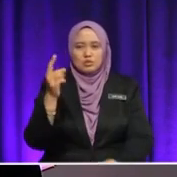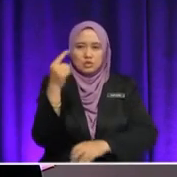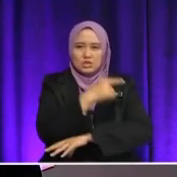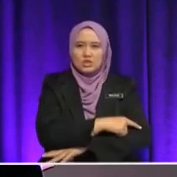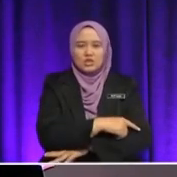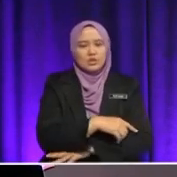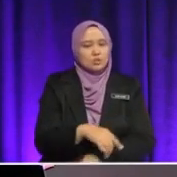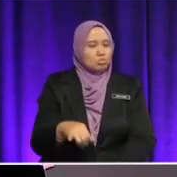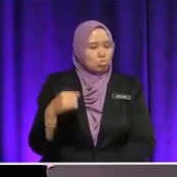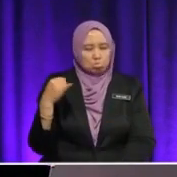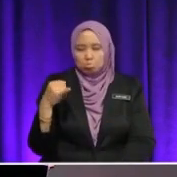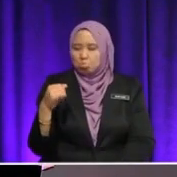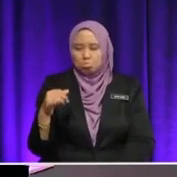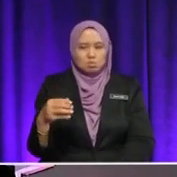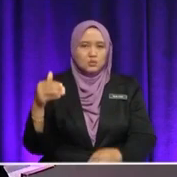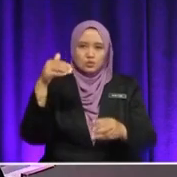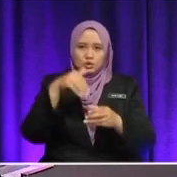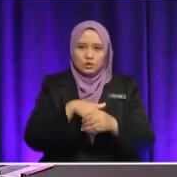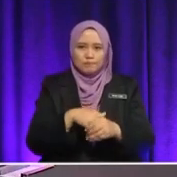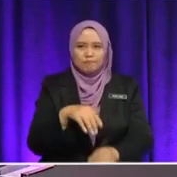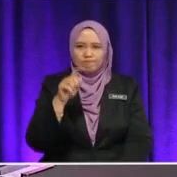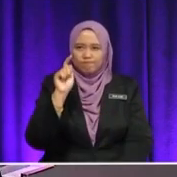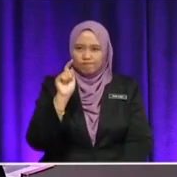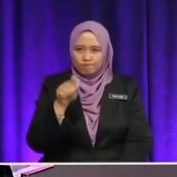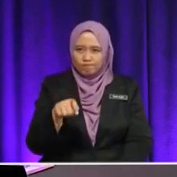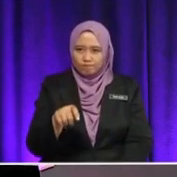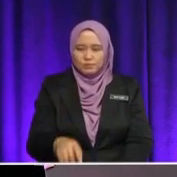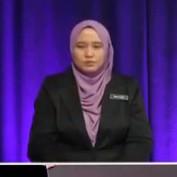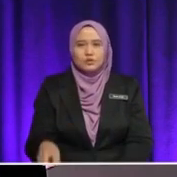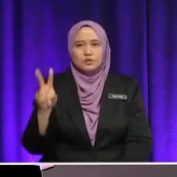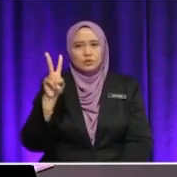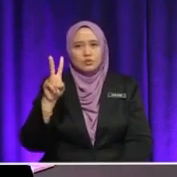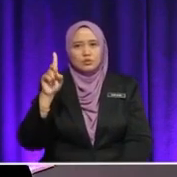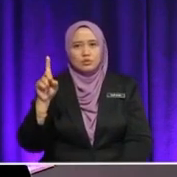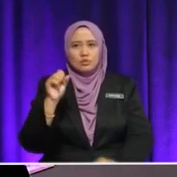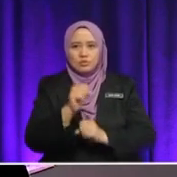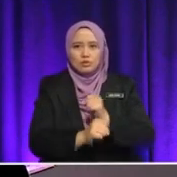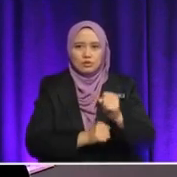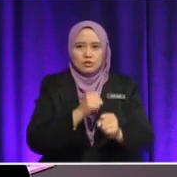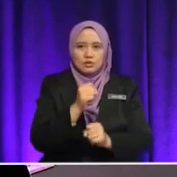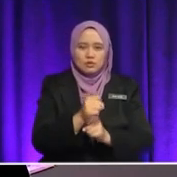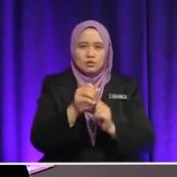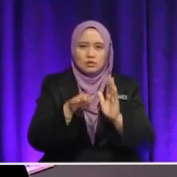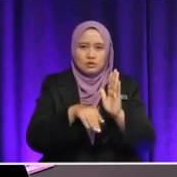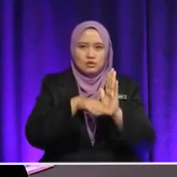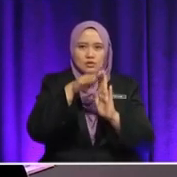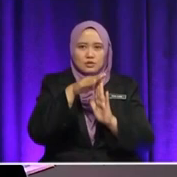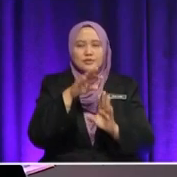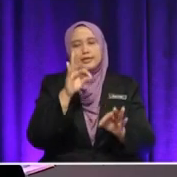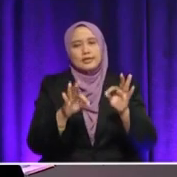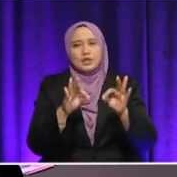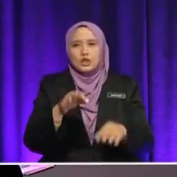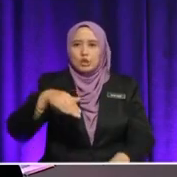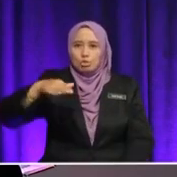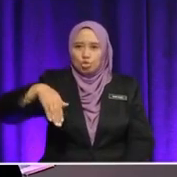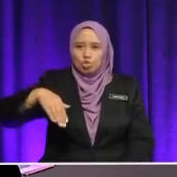tersebut jauh dia meski 21 tahun dan ke atas Oh kalau kurang satu hari bermaksud Geo